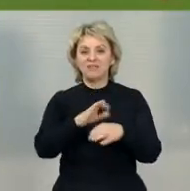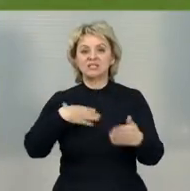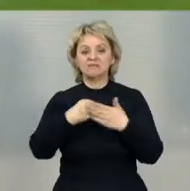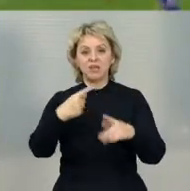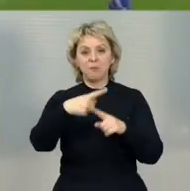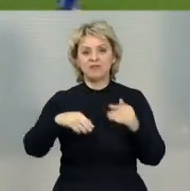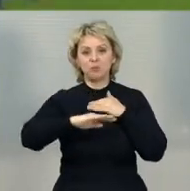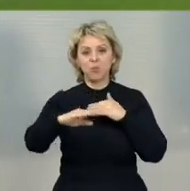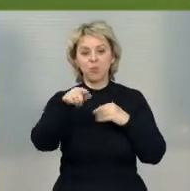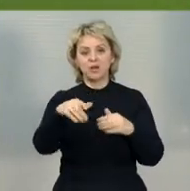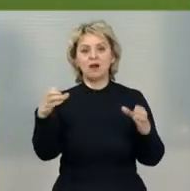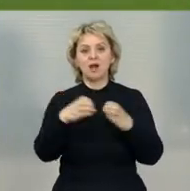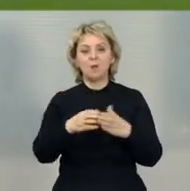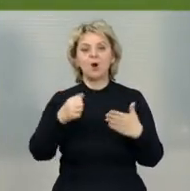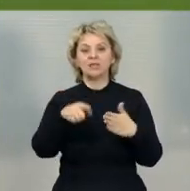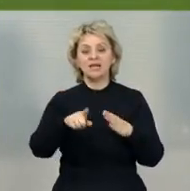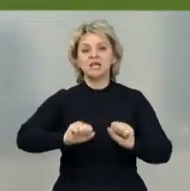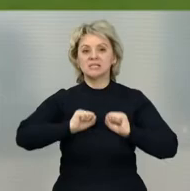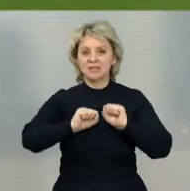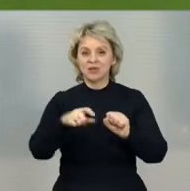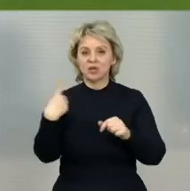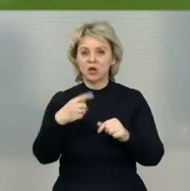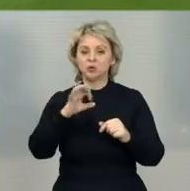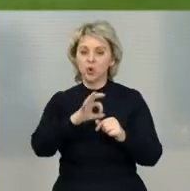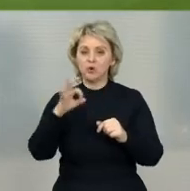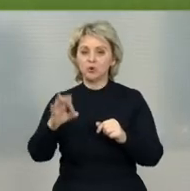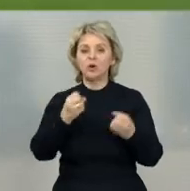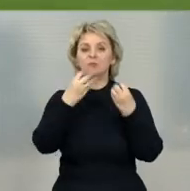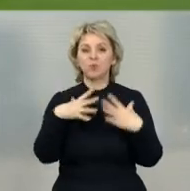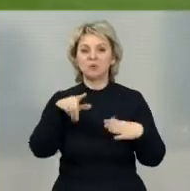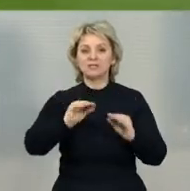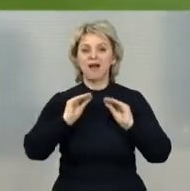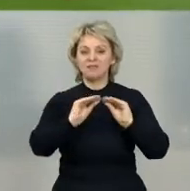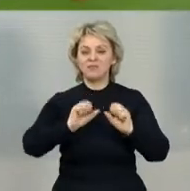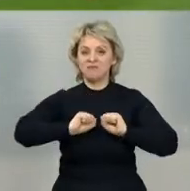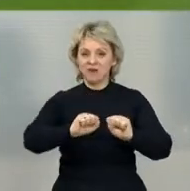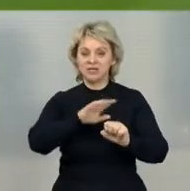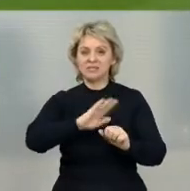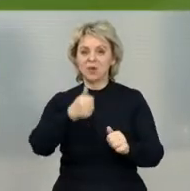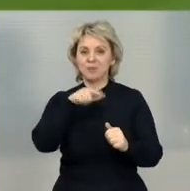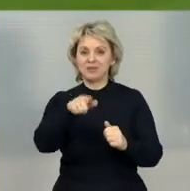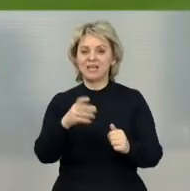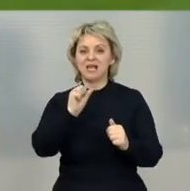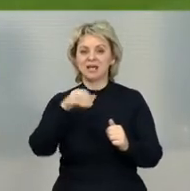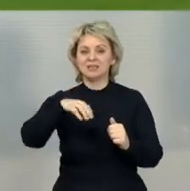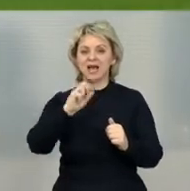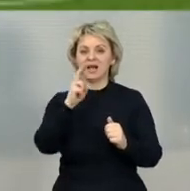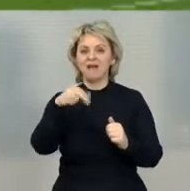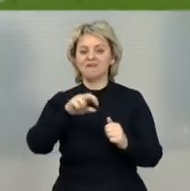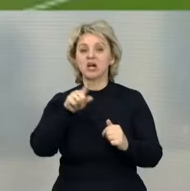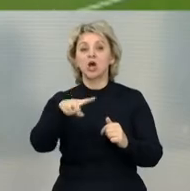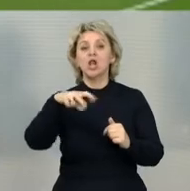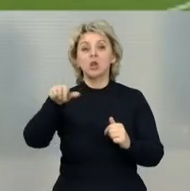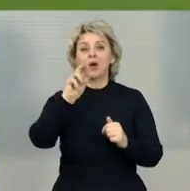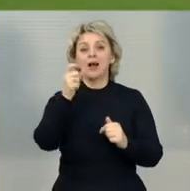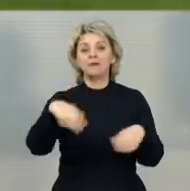своей половине поля. Команда упорно стояла на 0-0, просто отбиваясь и даже не пытаясь атаковать. Правда, и